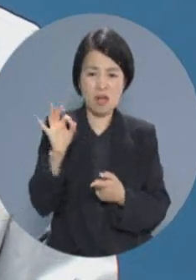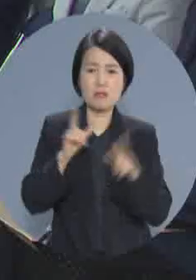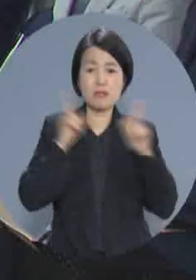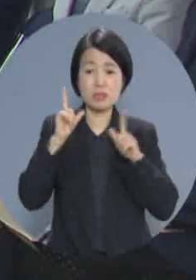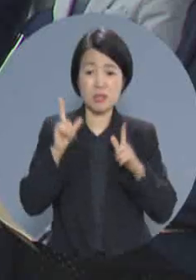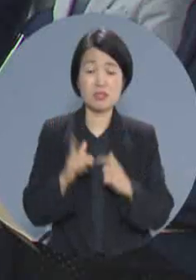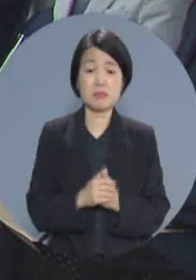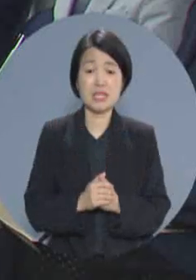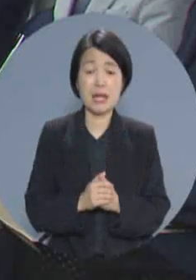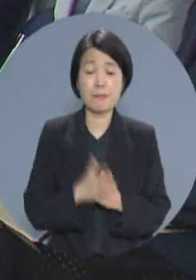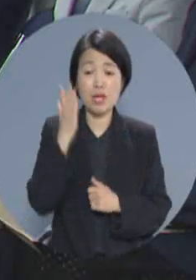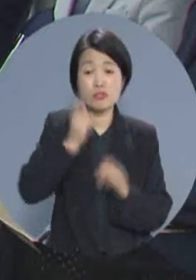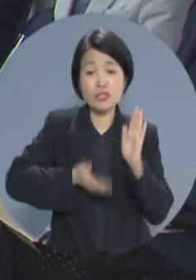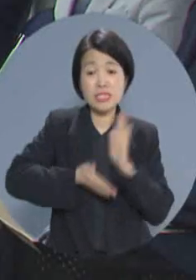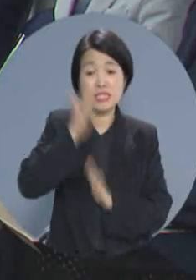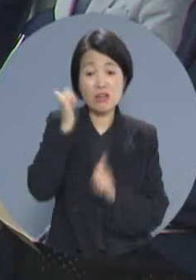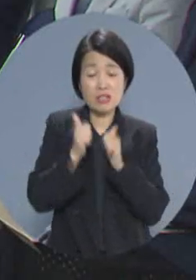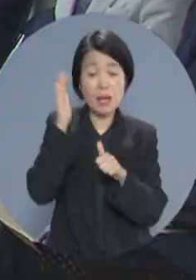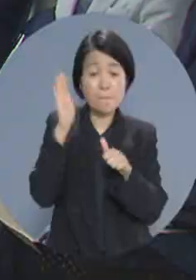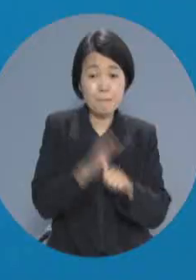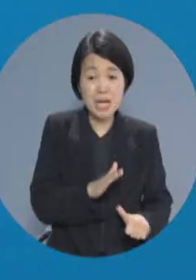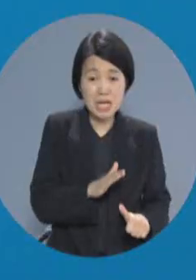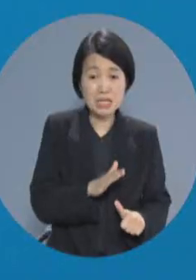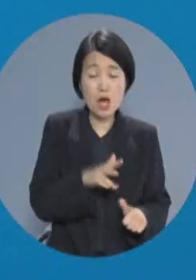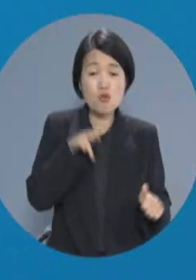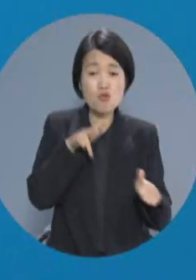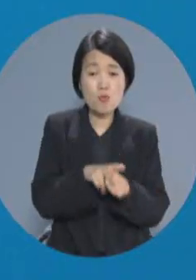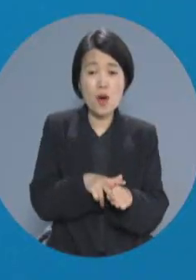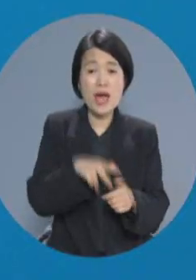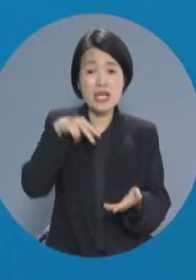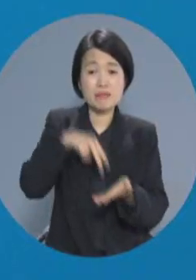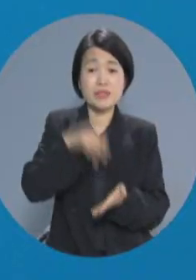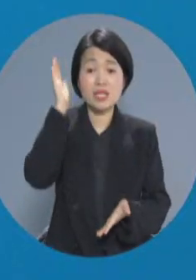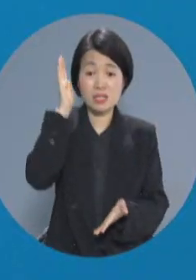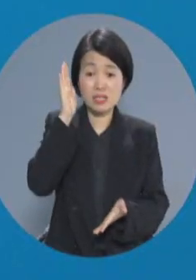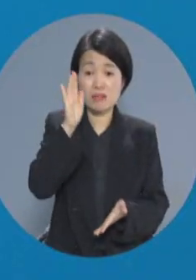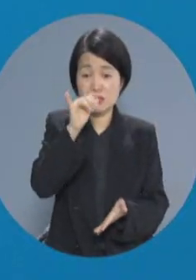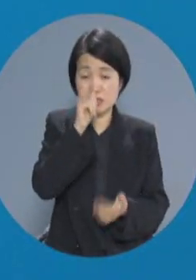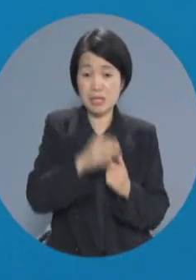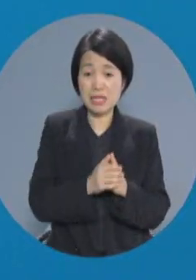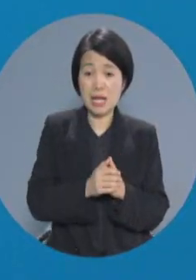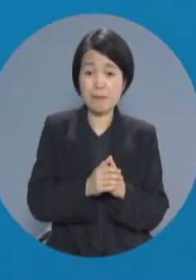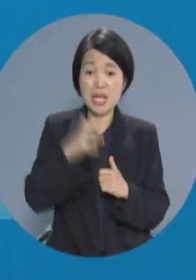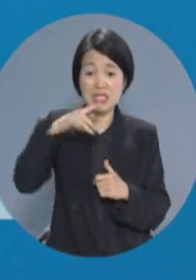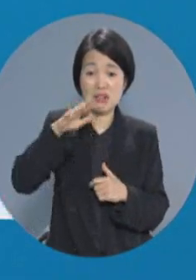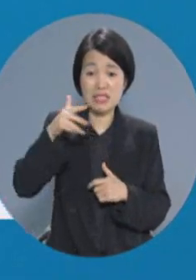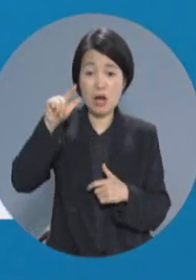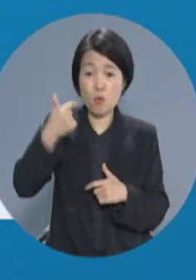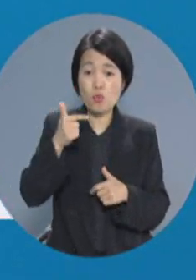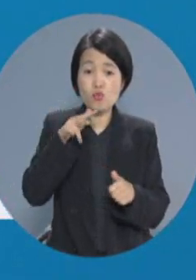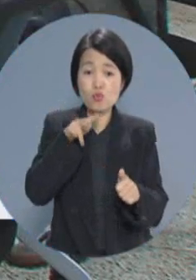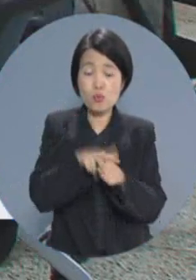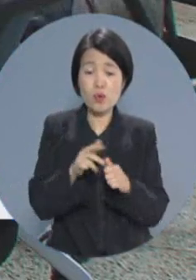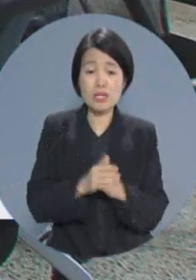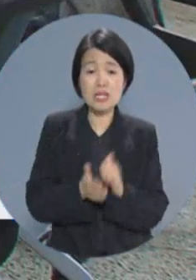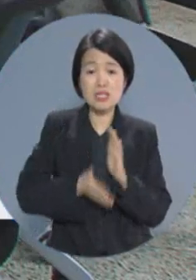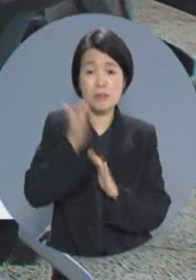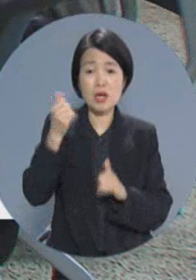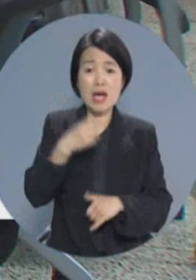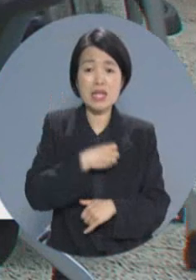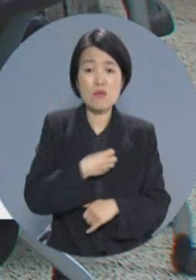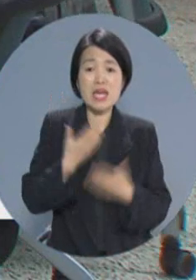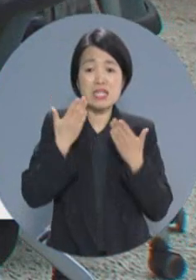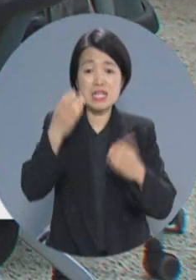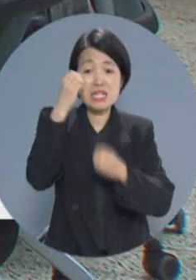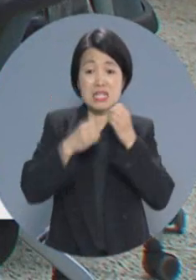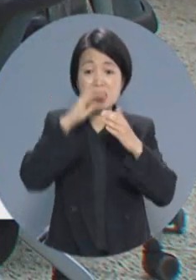됩니다. 여수시장 경선에서 탈락한 후보의 작심 발언도 나왔습니다. 민주당 전창곤 후보는 시민과 당원께